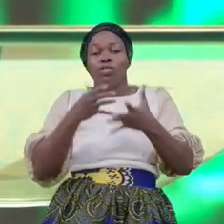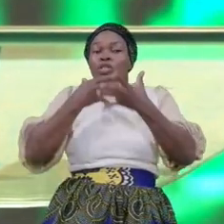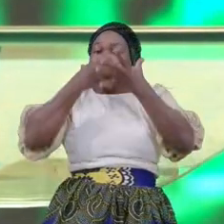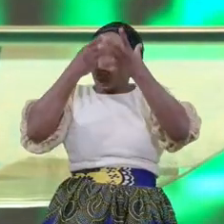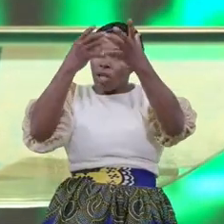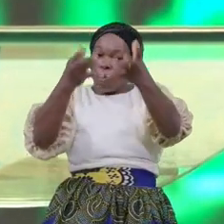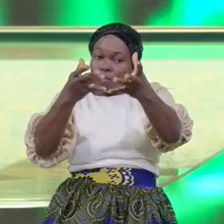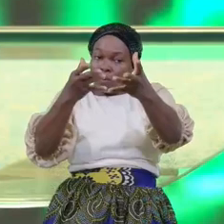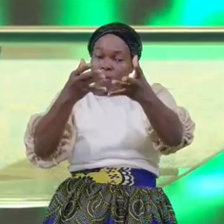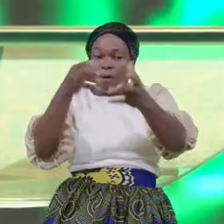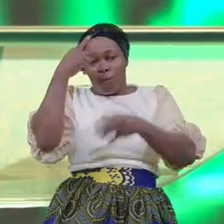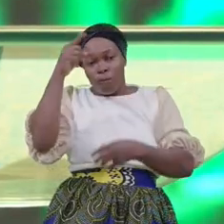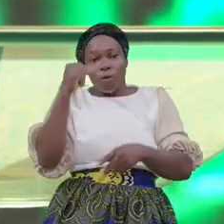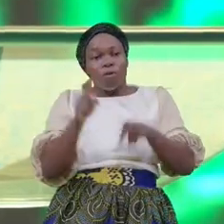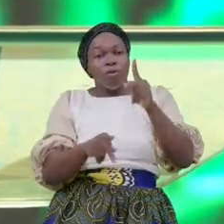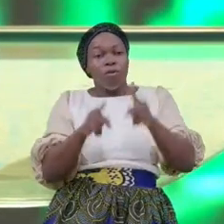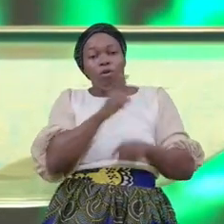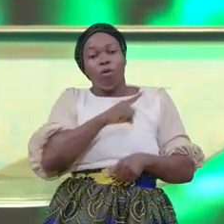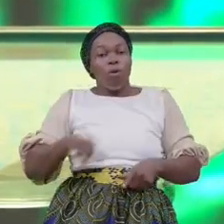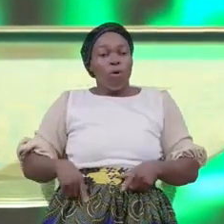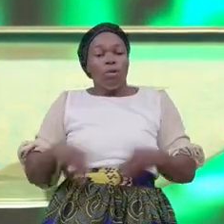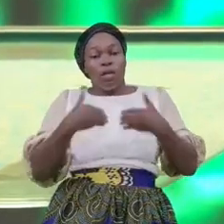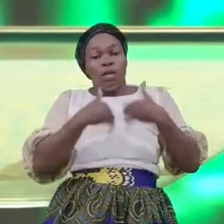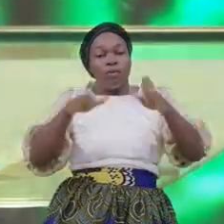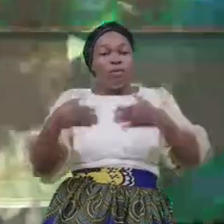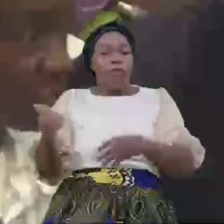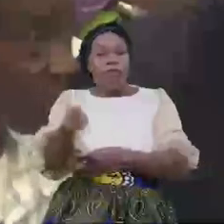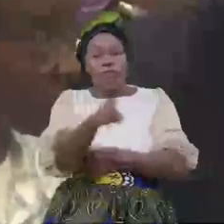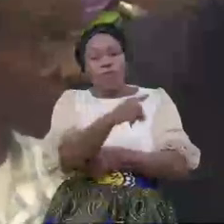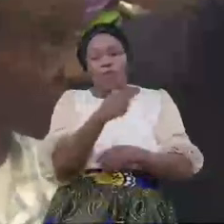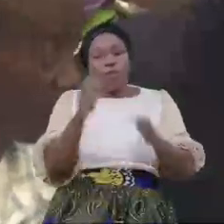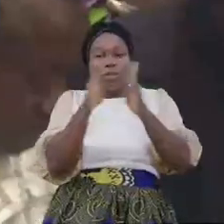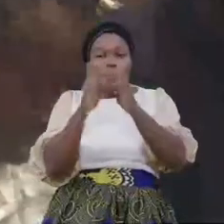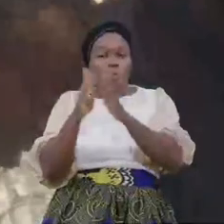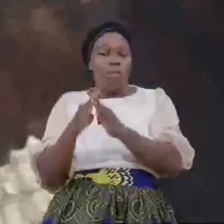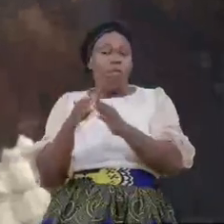poussez des cris, car l'Éternel vous a livré la ville.